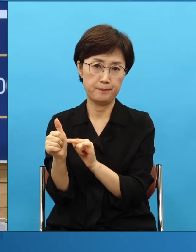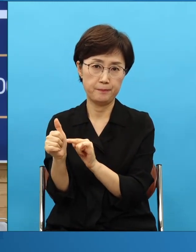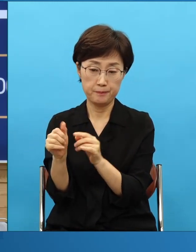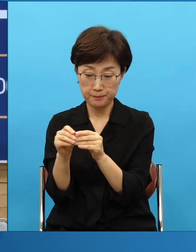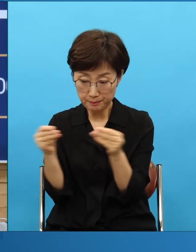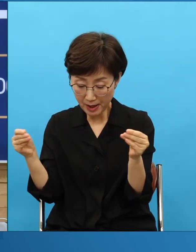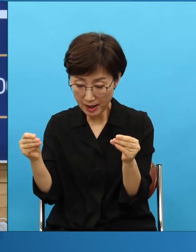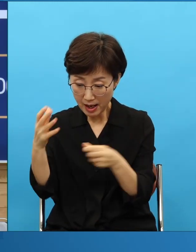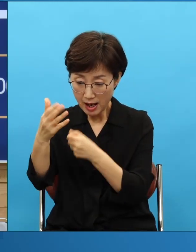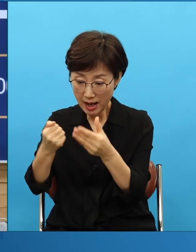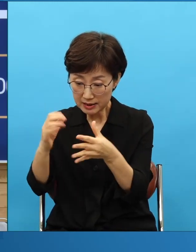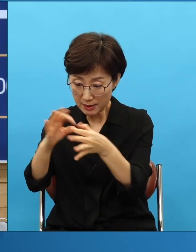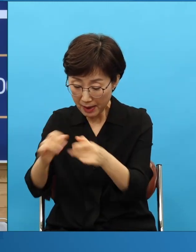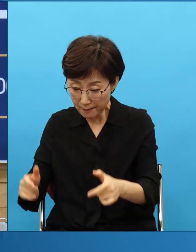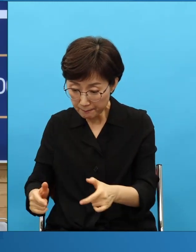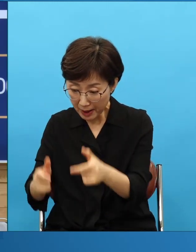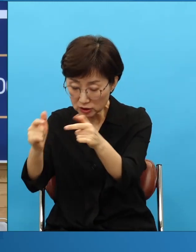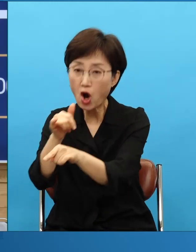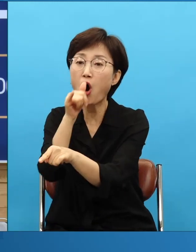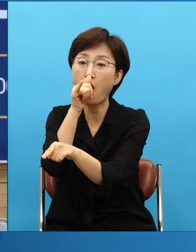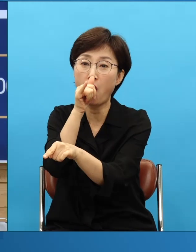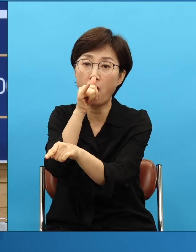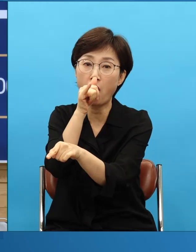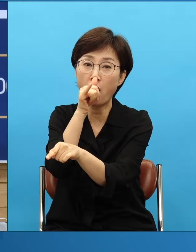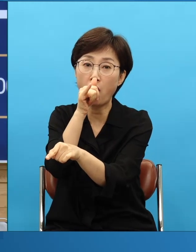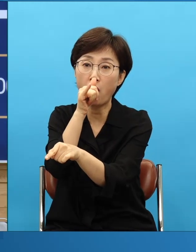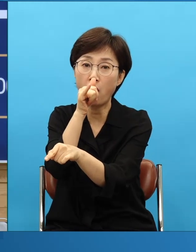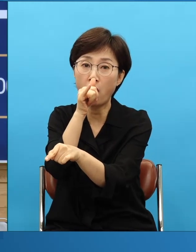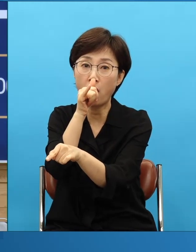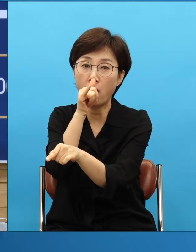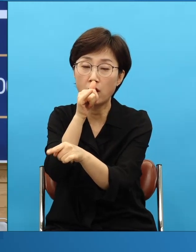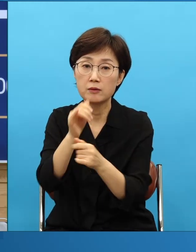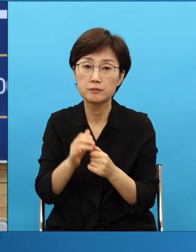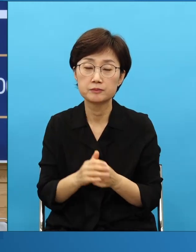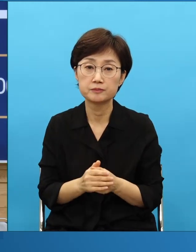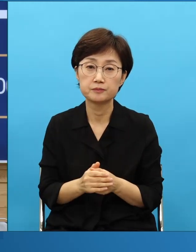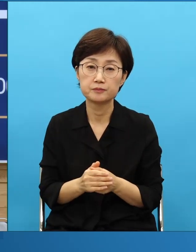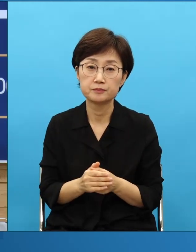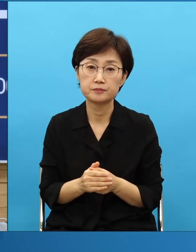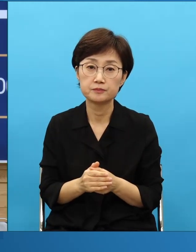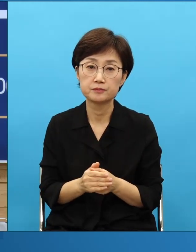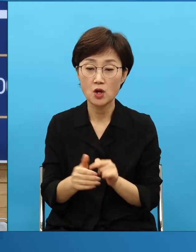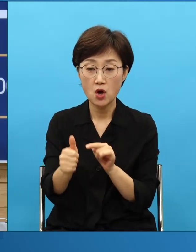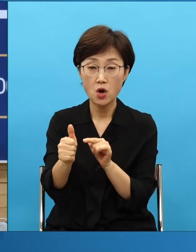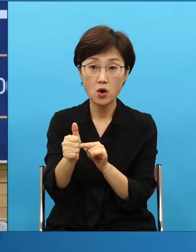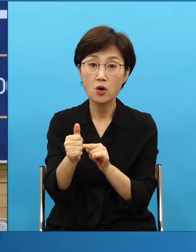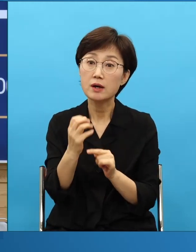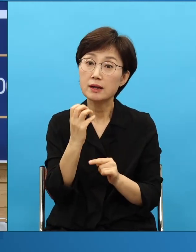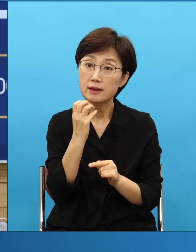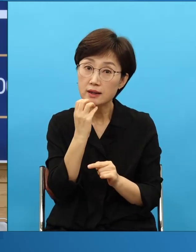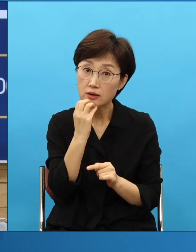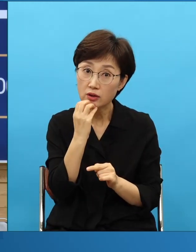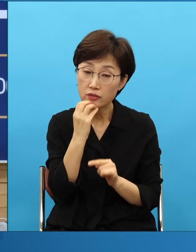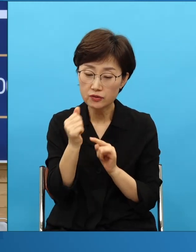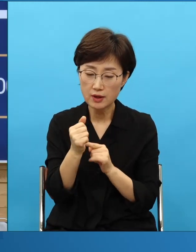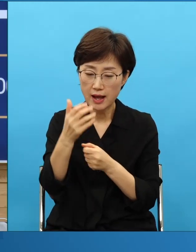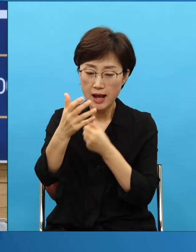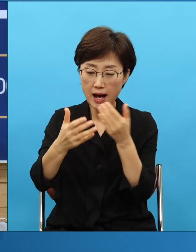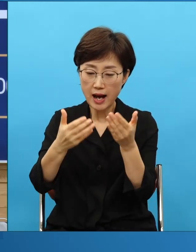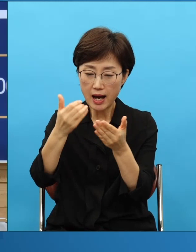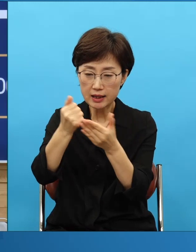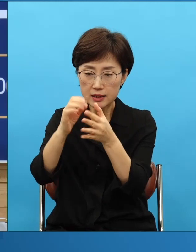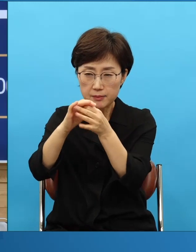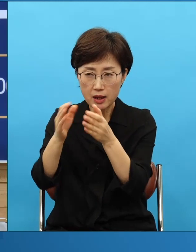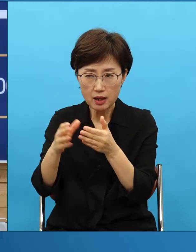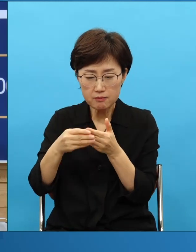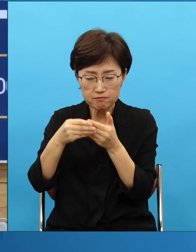굉장히 established in him. 중요합니다. This is very important. 그리고 굉장히 중요한 하나님의 여정이 뭔가를 알은